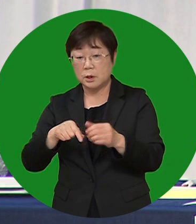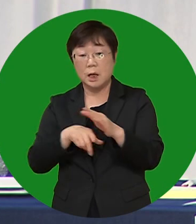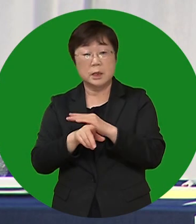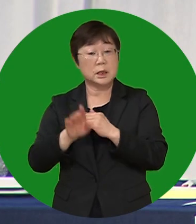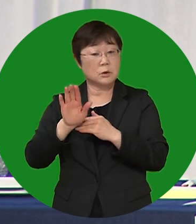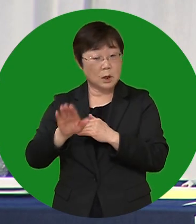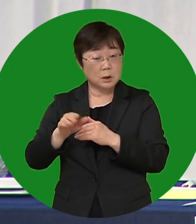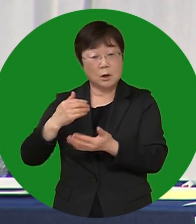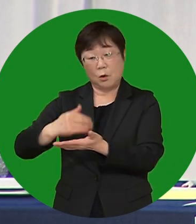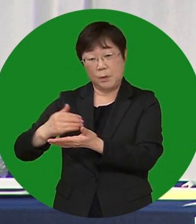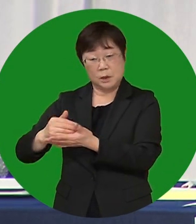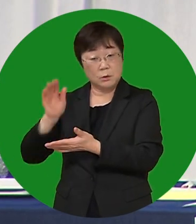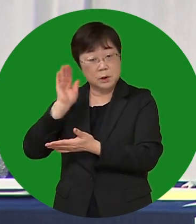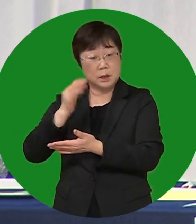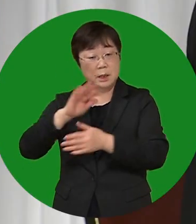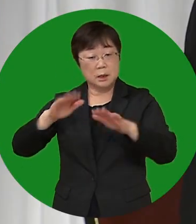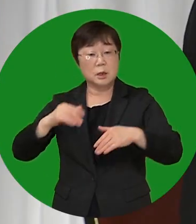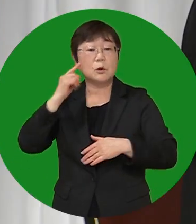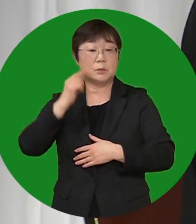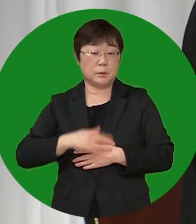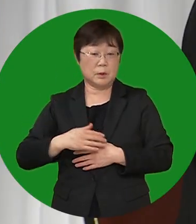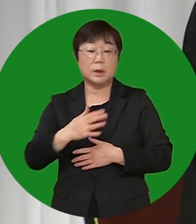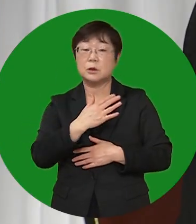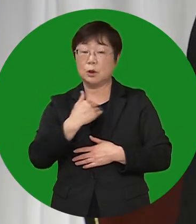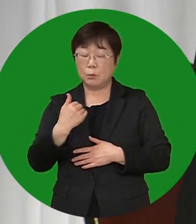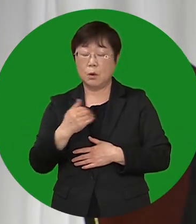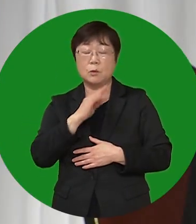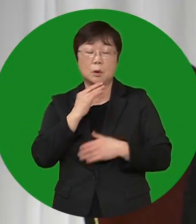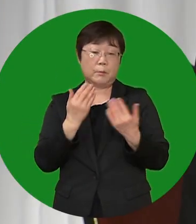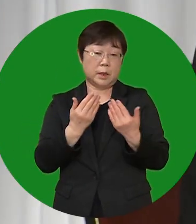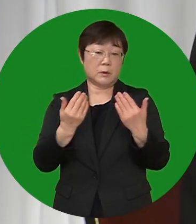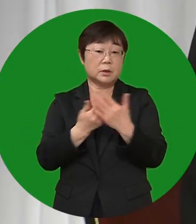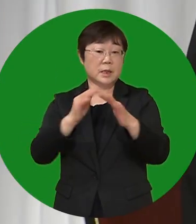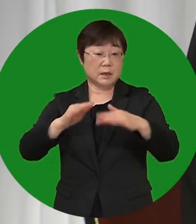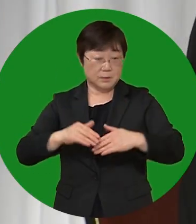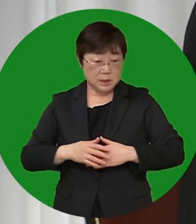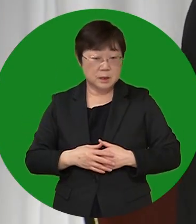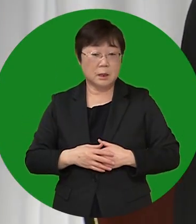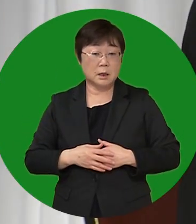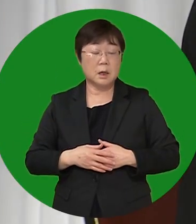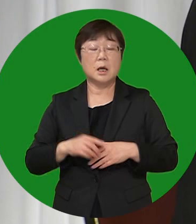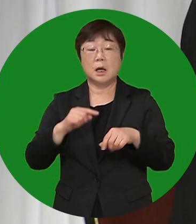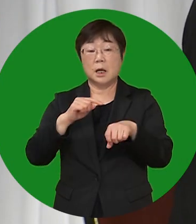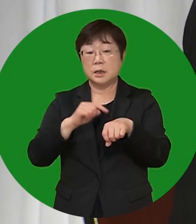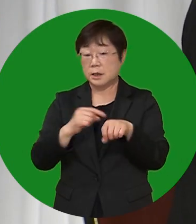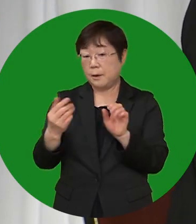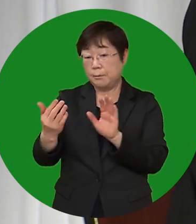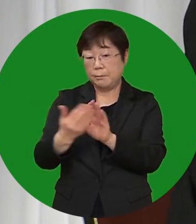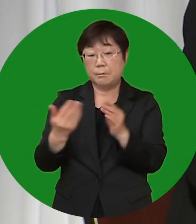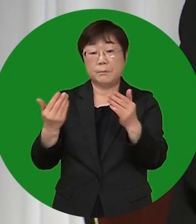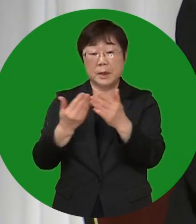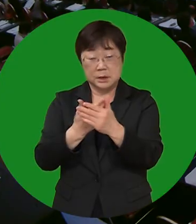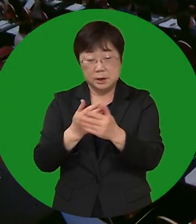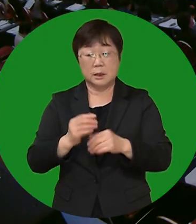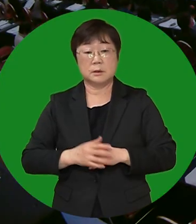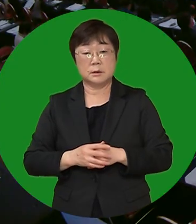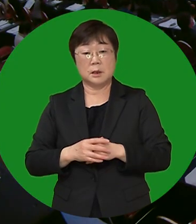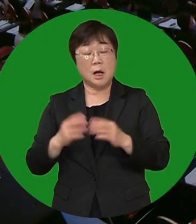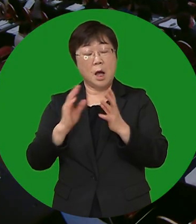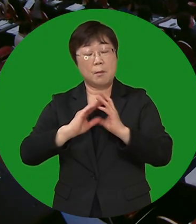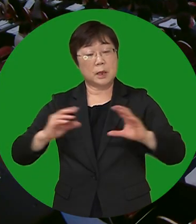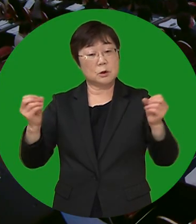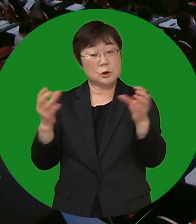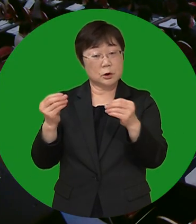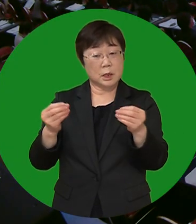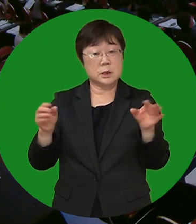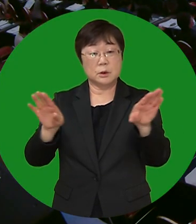思うと言っただけ誰かなと思っております私ども大変あの勉強になった次第でございますそれでは時間ももありましたのでパネル